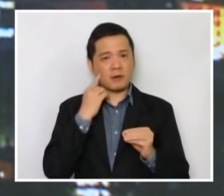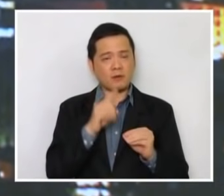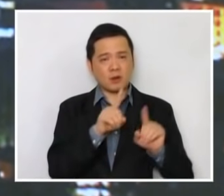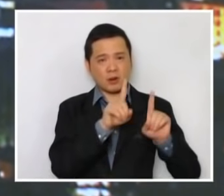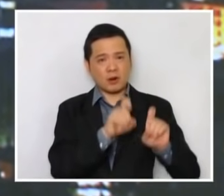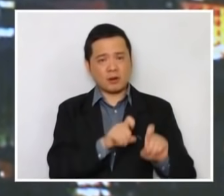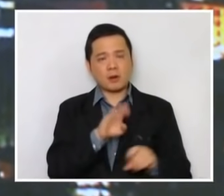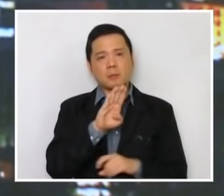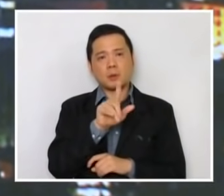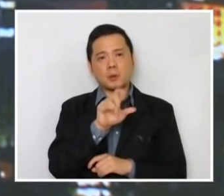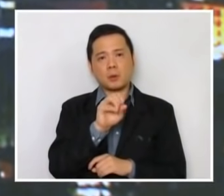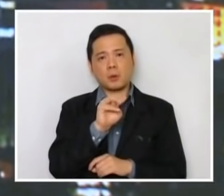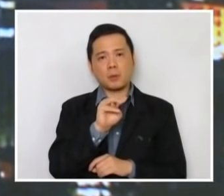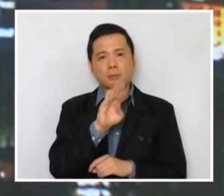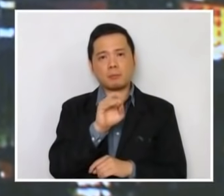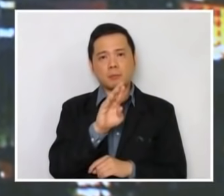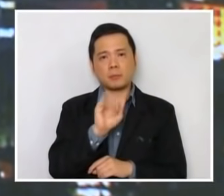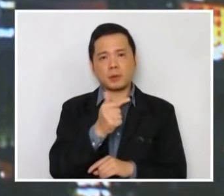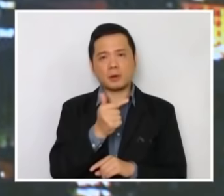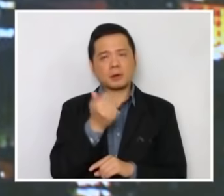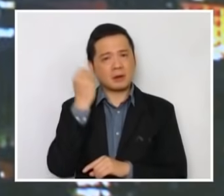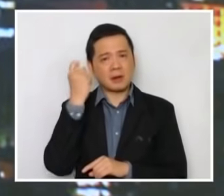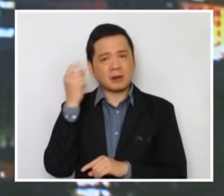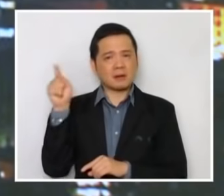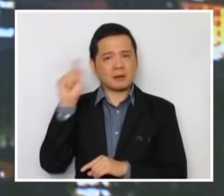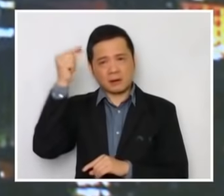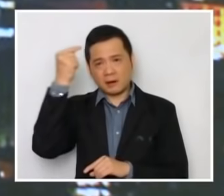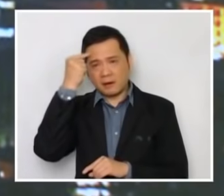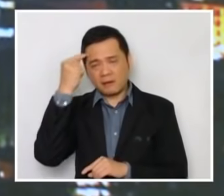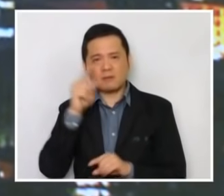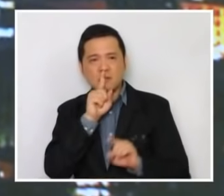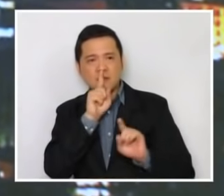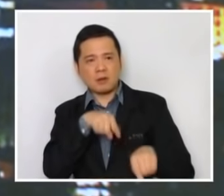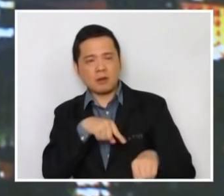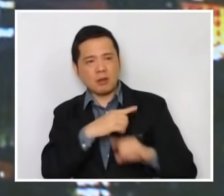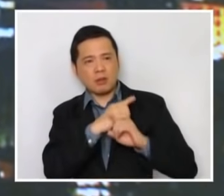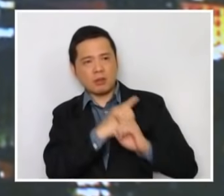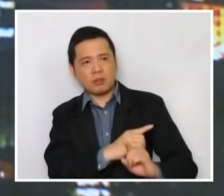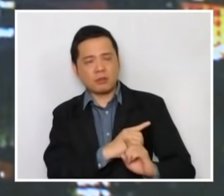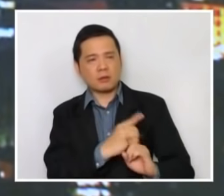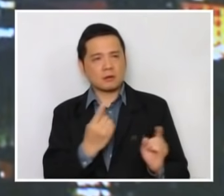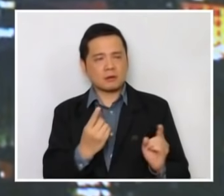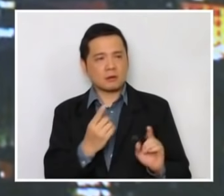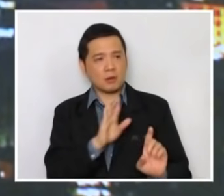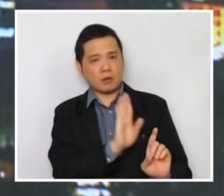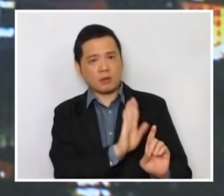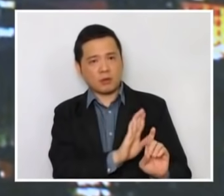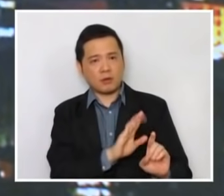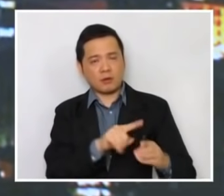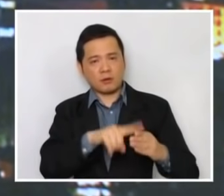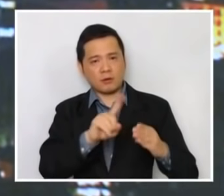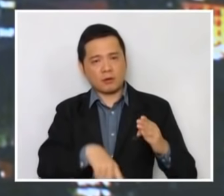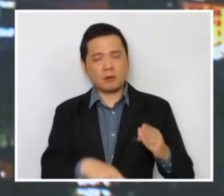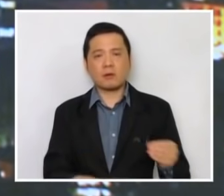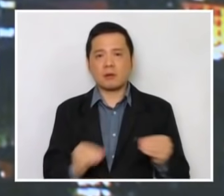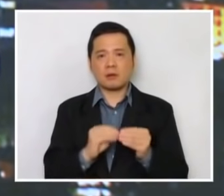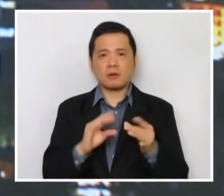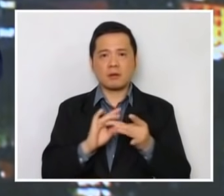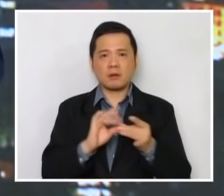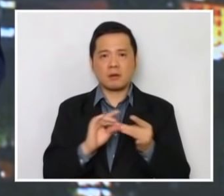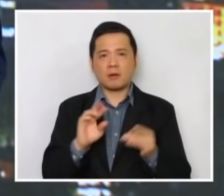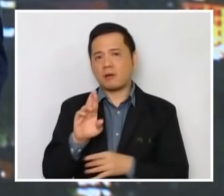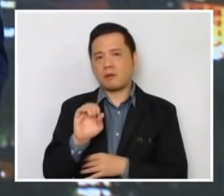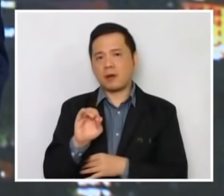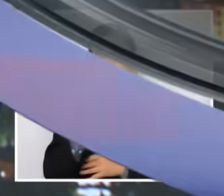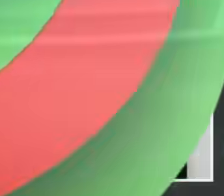agad inalmahan at dumepensa ang pamahalaan sa resulta ng naturang pag-aaral. Nagpapatrol, Rafael